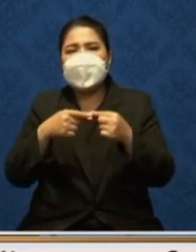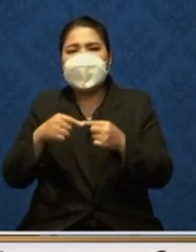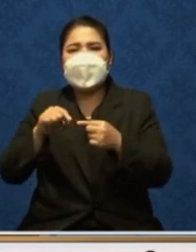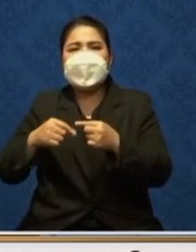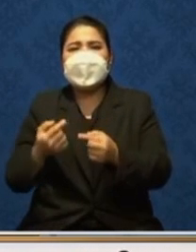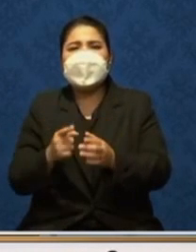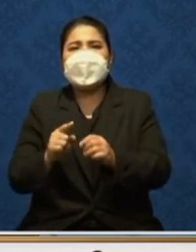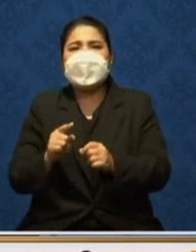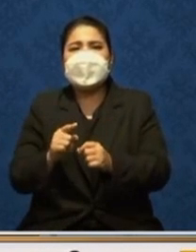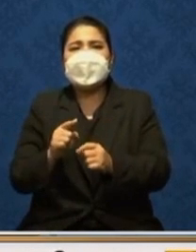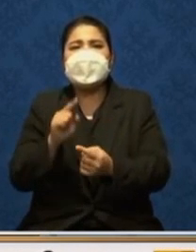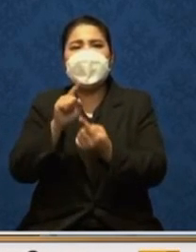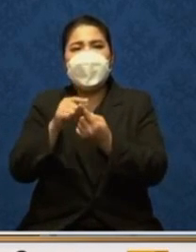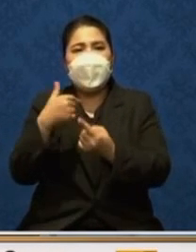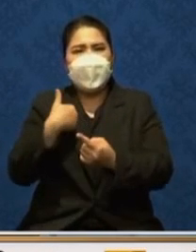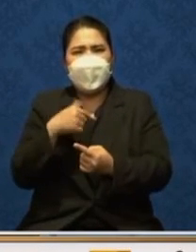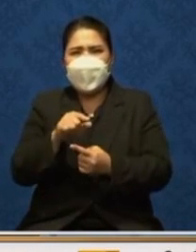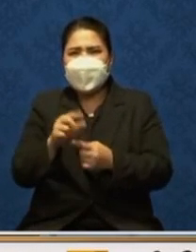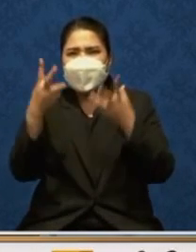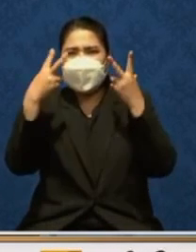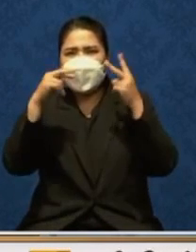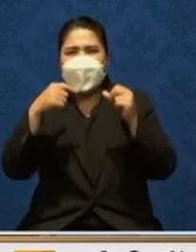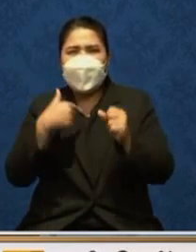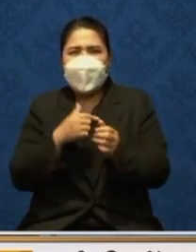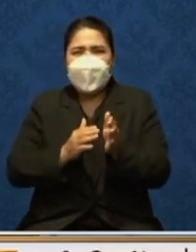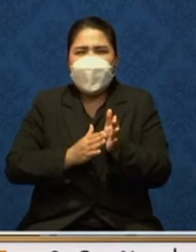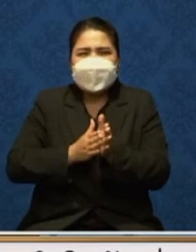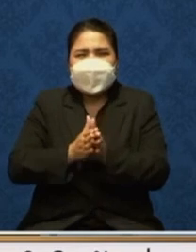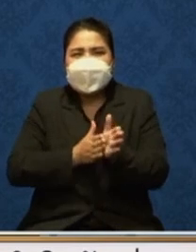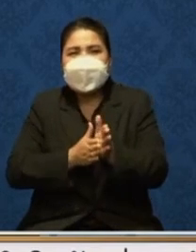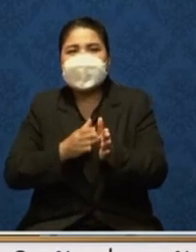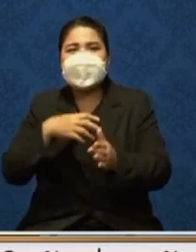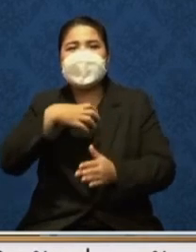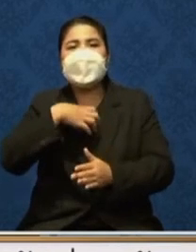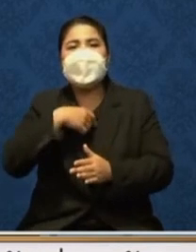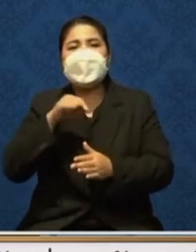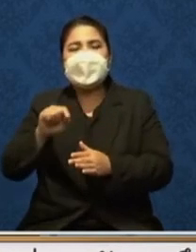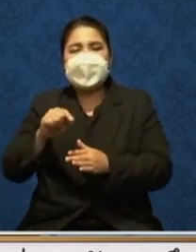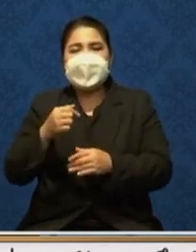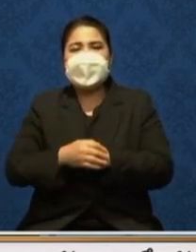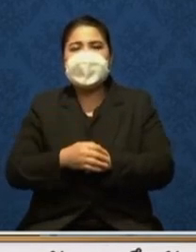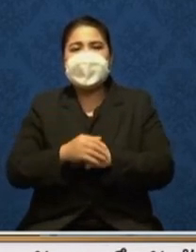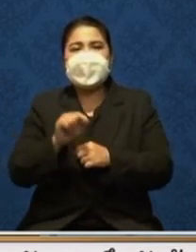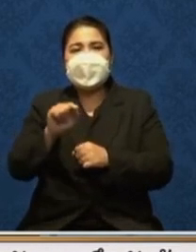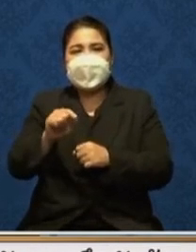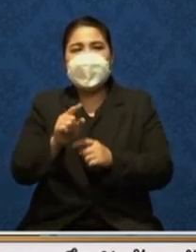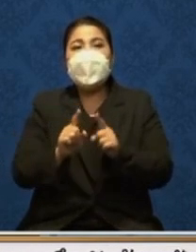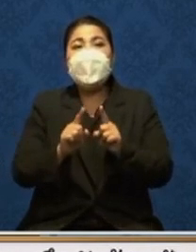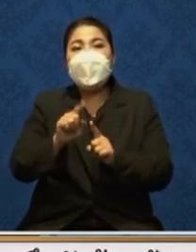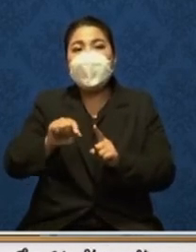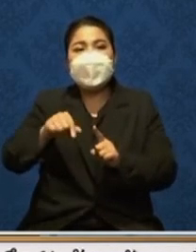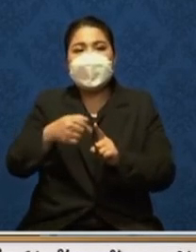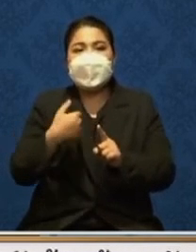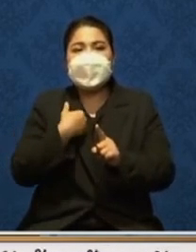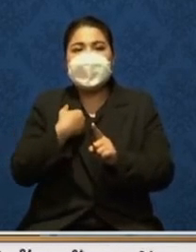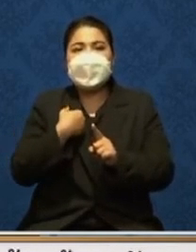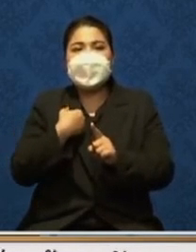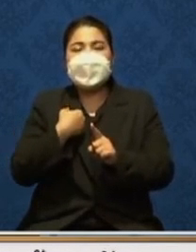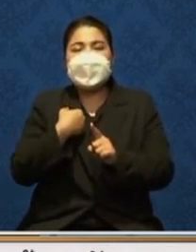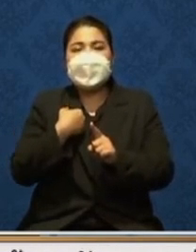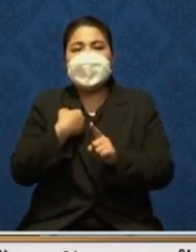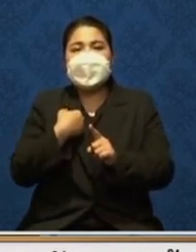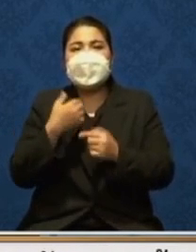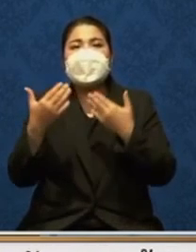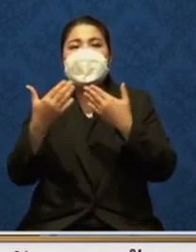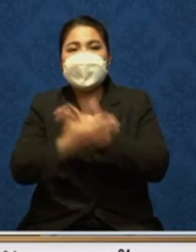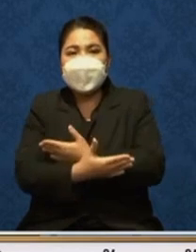านตมนตรีคงจะตื่นเต้ที่จะได้ลงสนามการเมืองอกครั้งรีบทำสัญญาโ้นหนออกในวนรมขึนทัทีได่อาจจะตื่